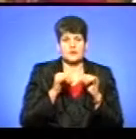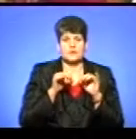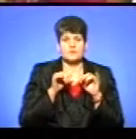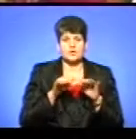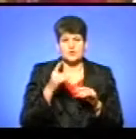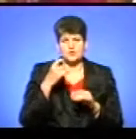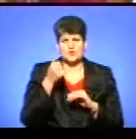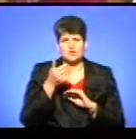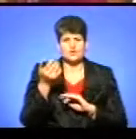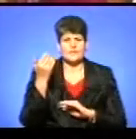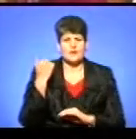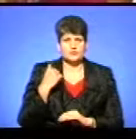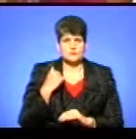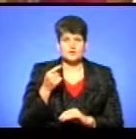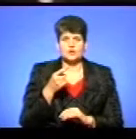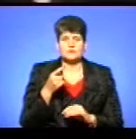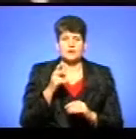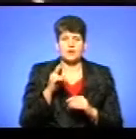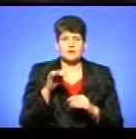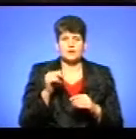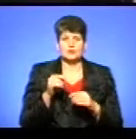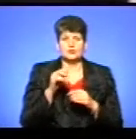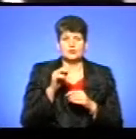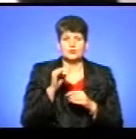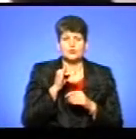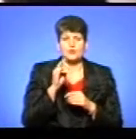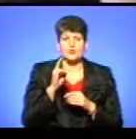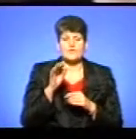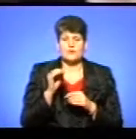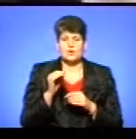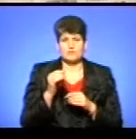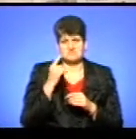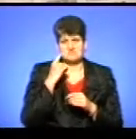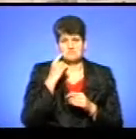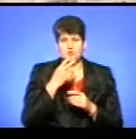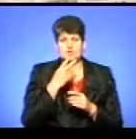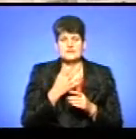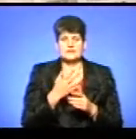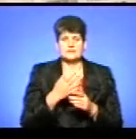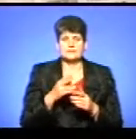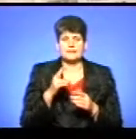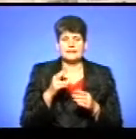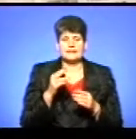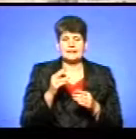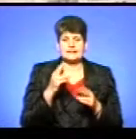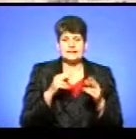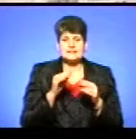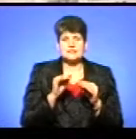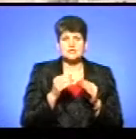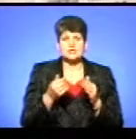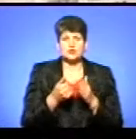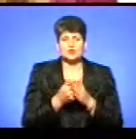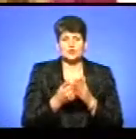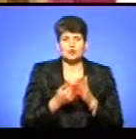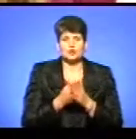давності. Тернопільський колекціонер Юрій Ковальков оцінив дизайн ювілейних марки та конверта ще до початку